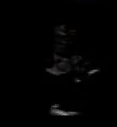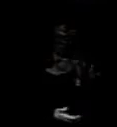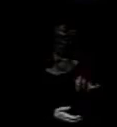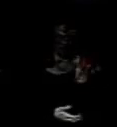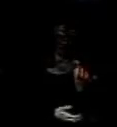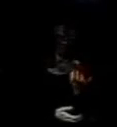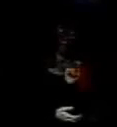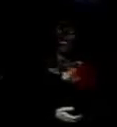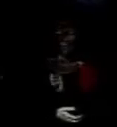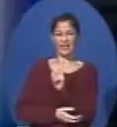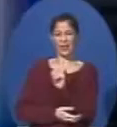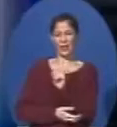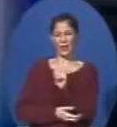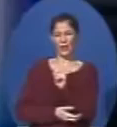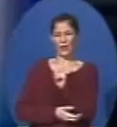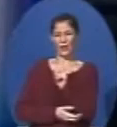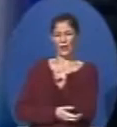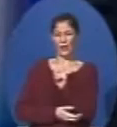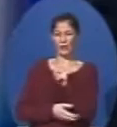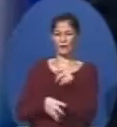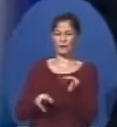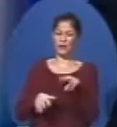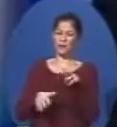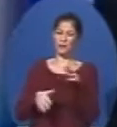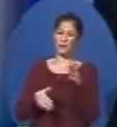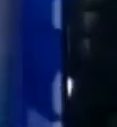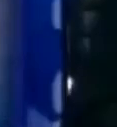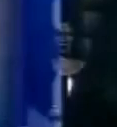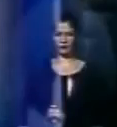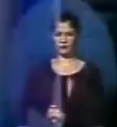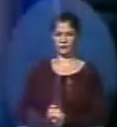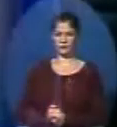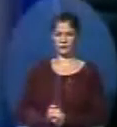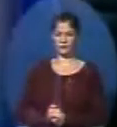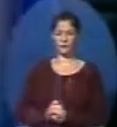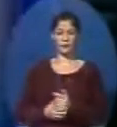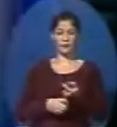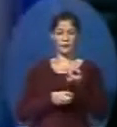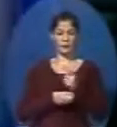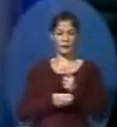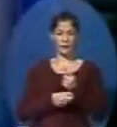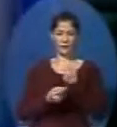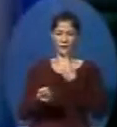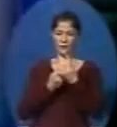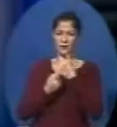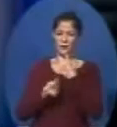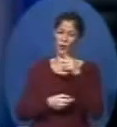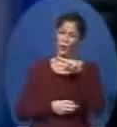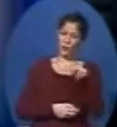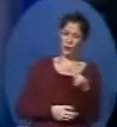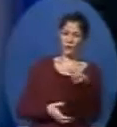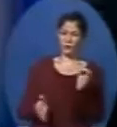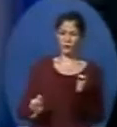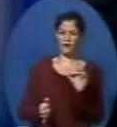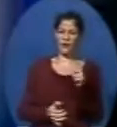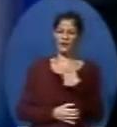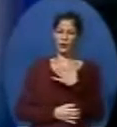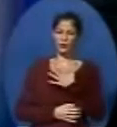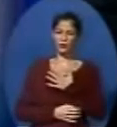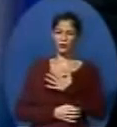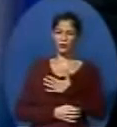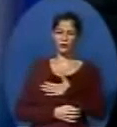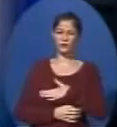היה קיים בהולילנד. תודה. אני אחזור אליך מיד אחרי התשדירים. מיד אנחנו נחזור לדיון המשפטי, אבל אני רוצה רגע לראות בכל זאת, אהוד